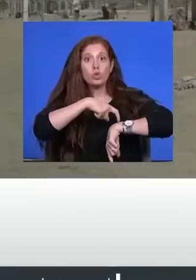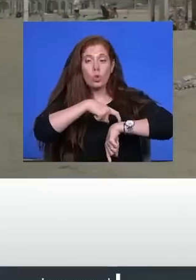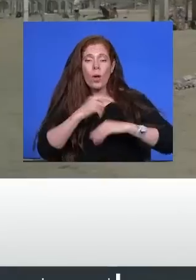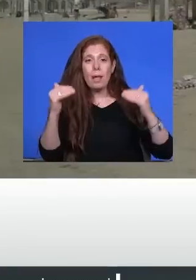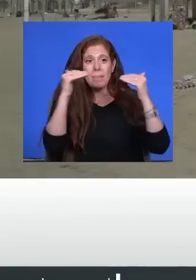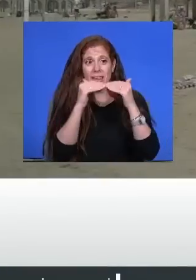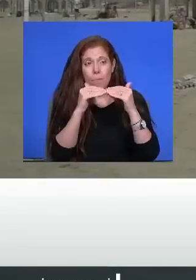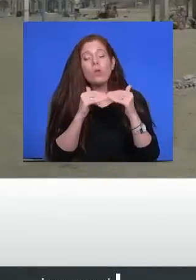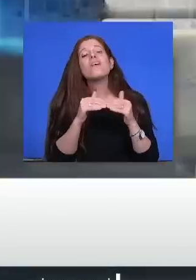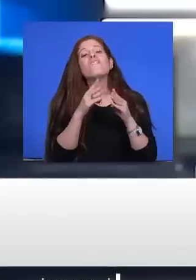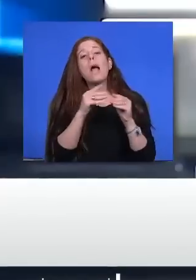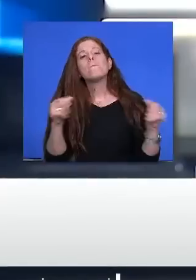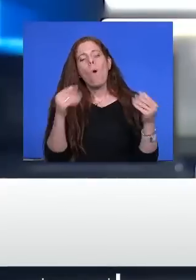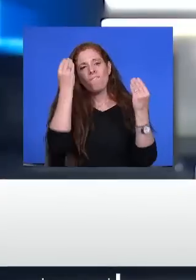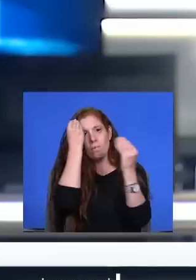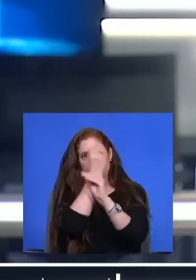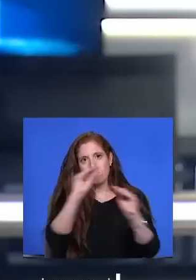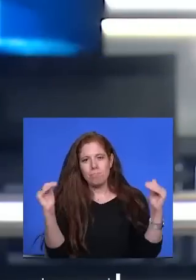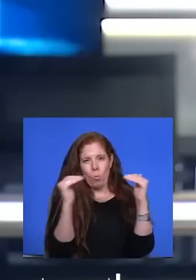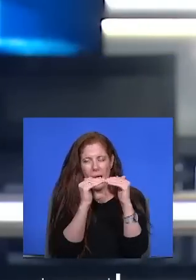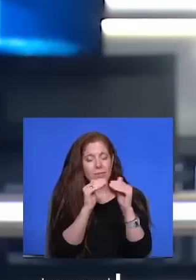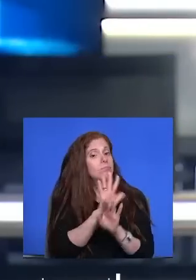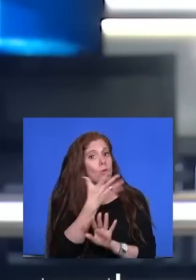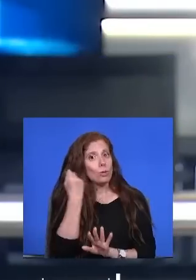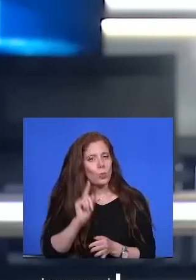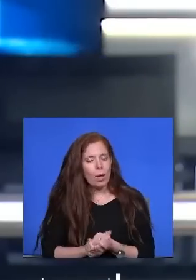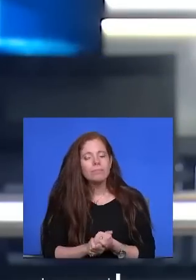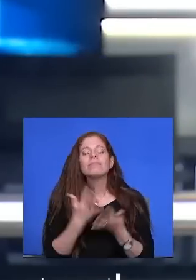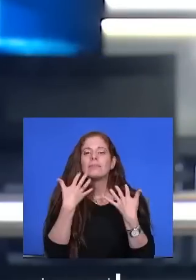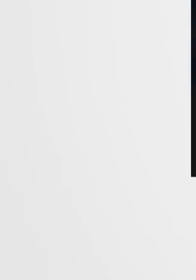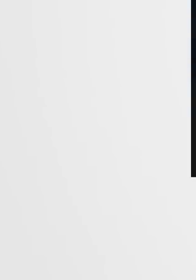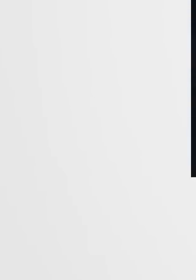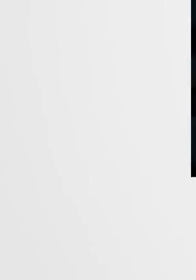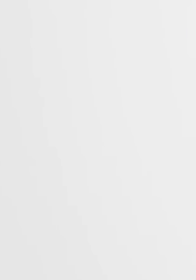ורק בחופים מוכרזים, אל תשכחו. עכשיו התחזית.